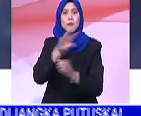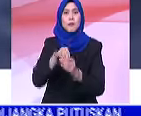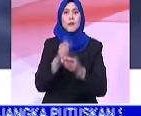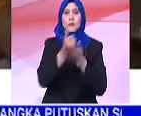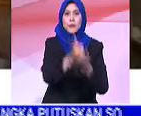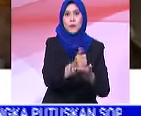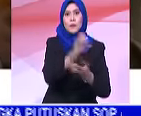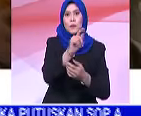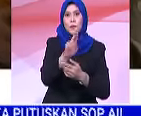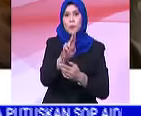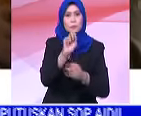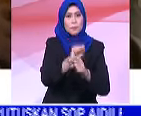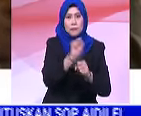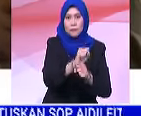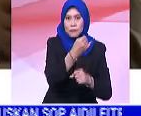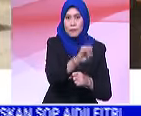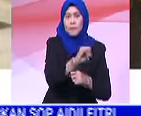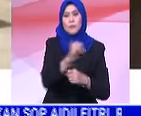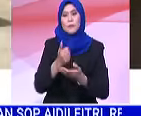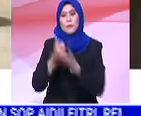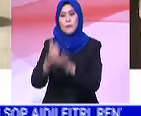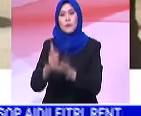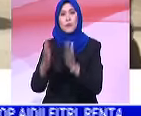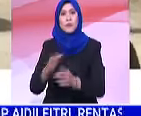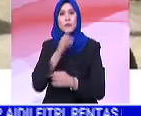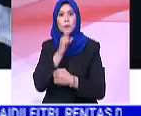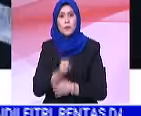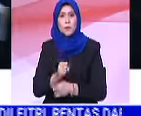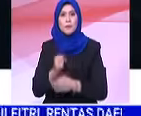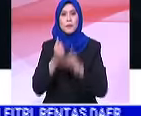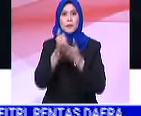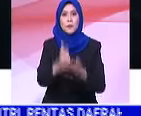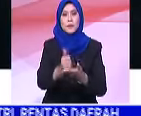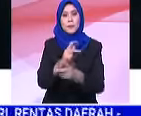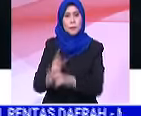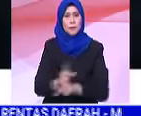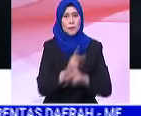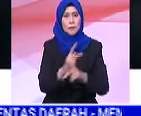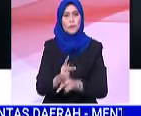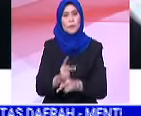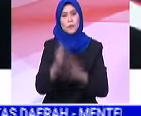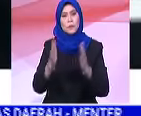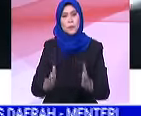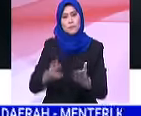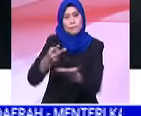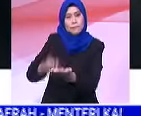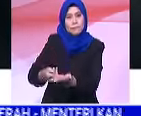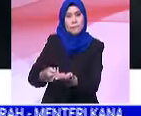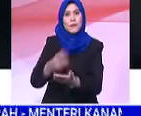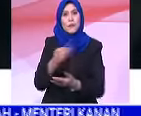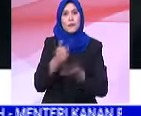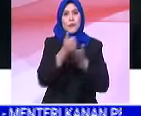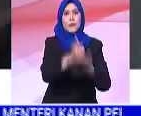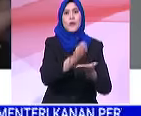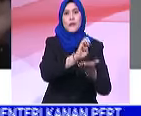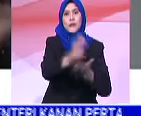bantuan OKU tidak berupaya bekerja, bantuan orang tua, bantuan penjagaan OKU dan pesakit kronik terlantar, bantuan